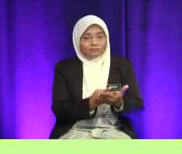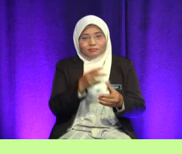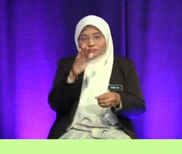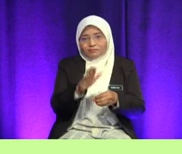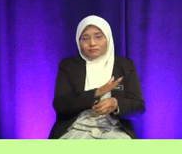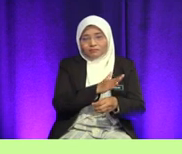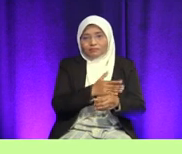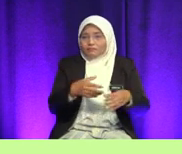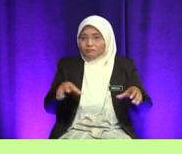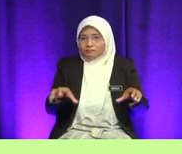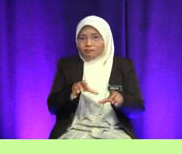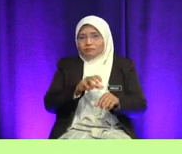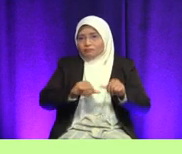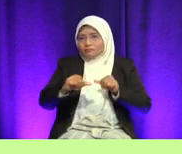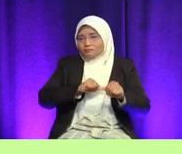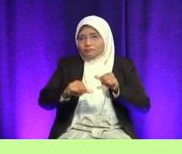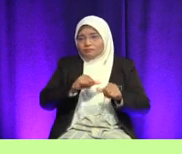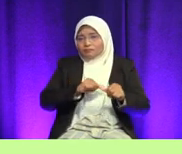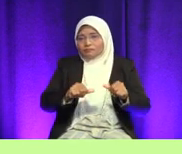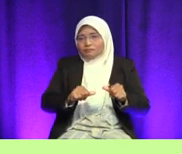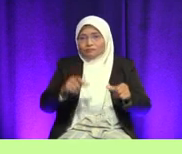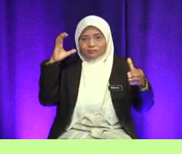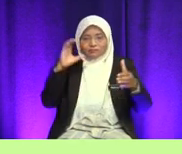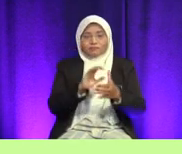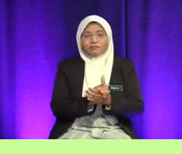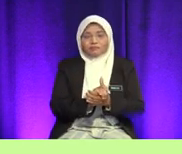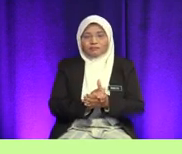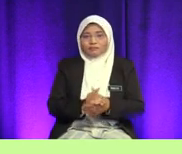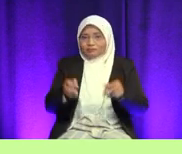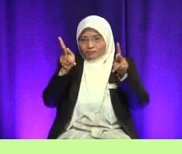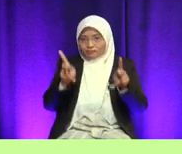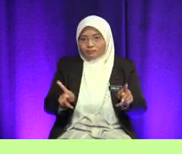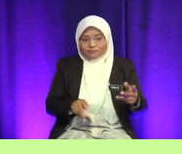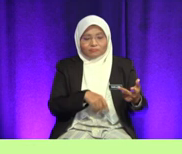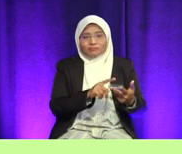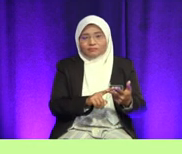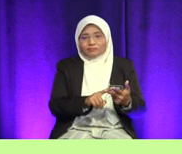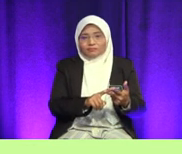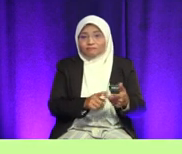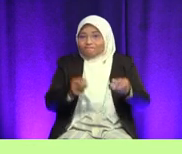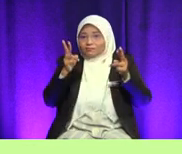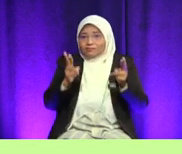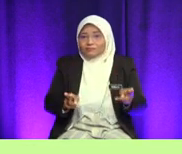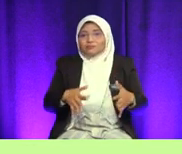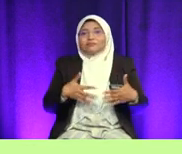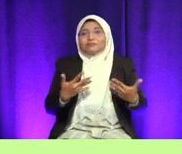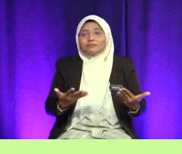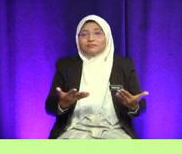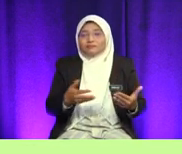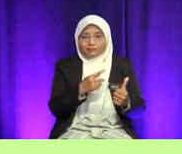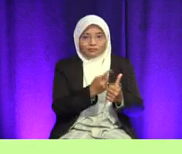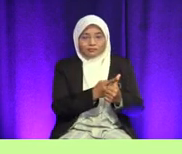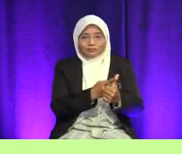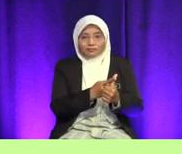memupuk perpaduan kaum bagi rakyat pula rakyat perlu menggunakan bahasa kebangsaan